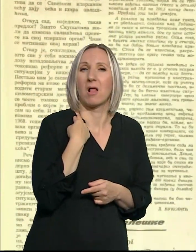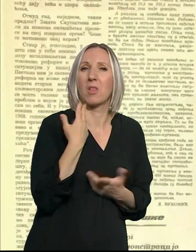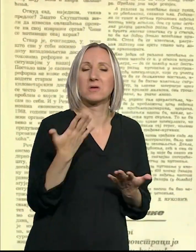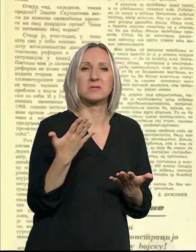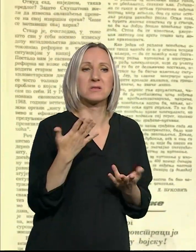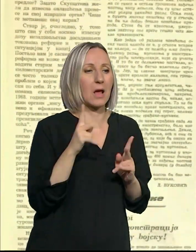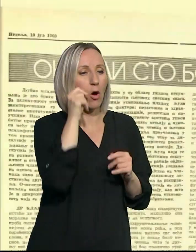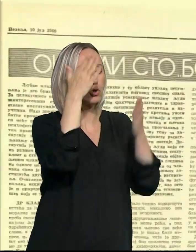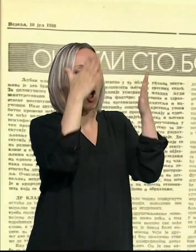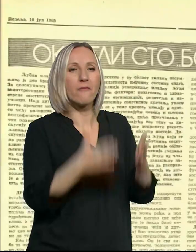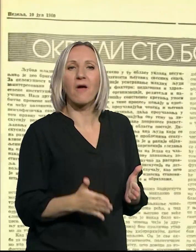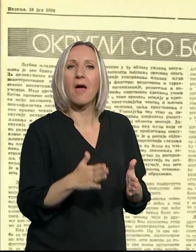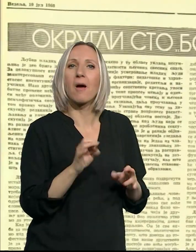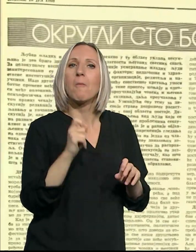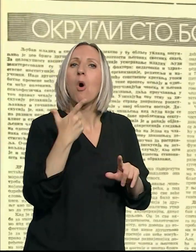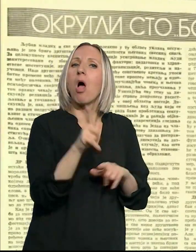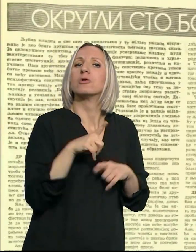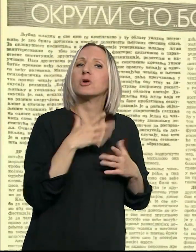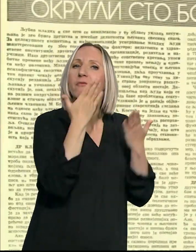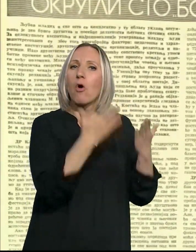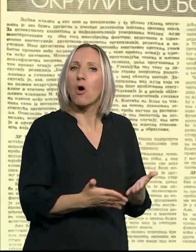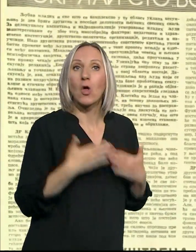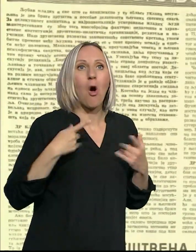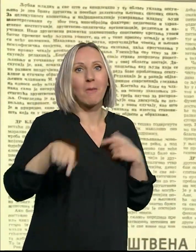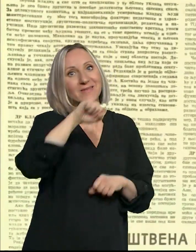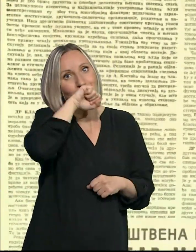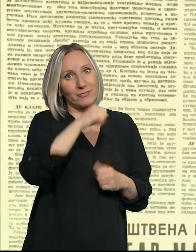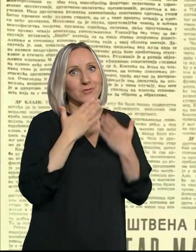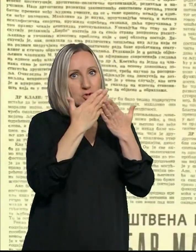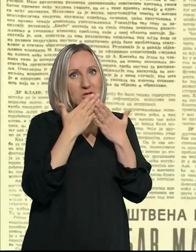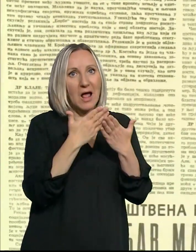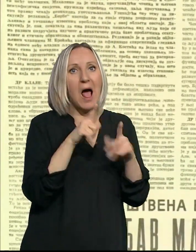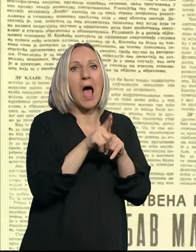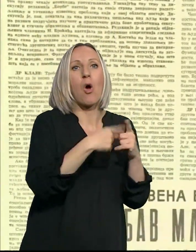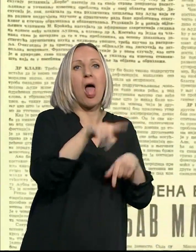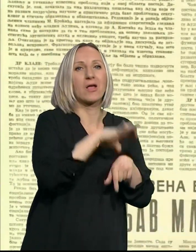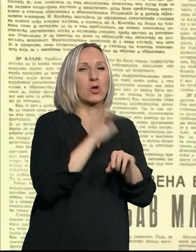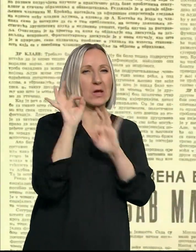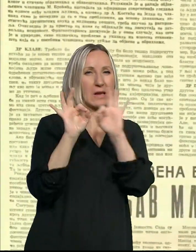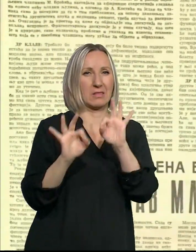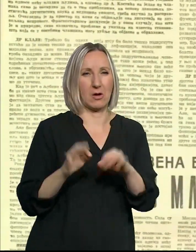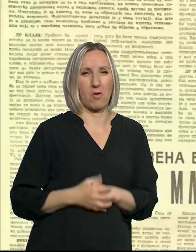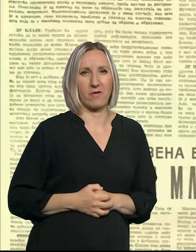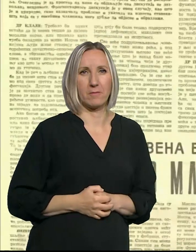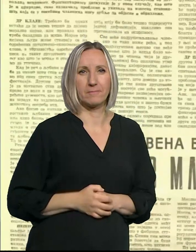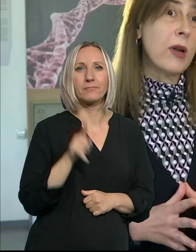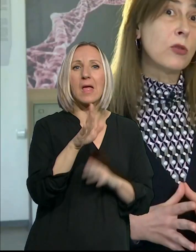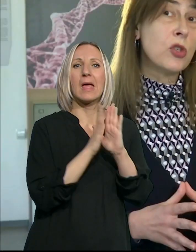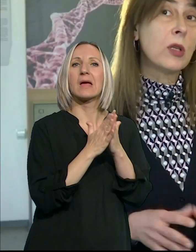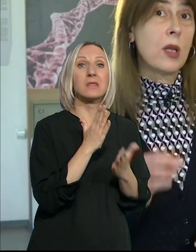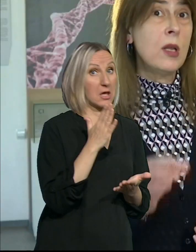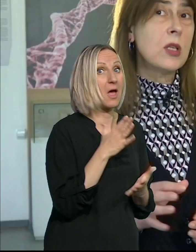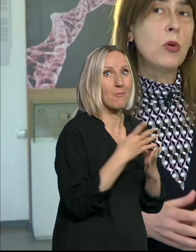Polni život čoveka, knjiga koju je omladina volela i čitala, a kolege kritikovale. Te njegove knjige su bile u to vreme vrlo